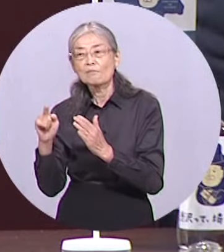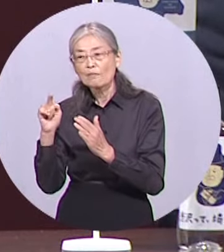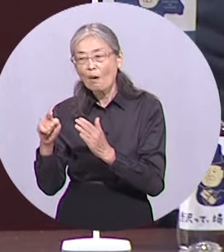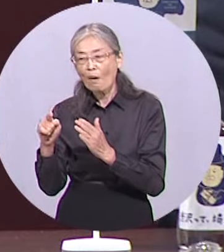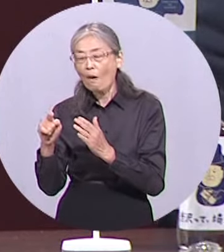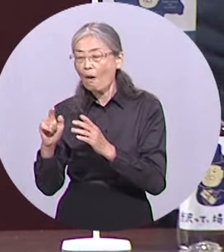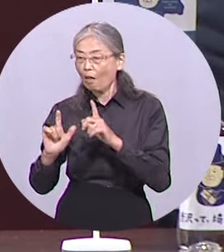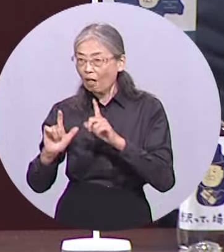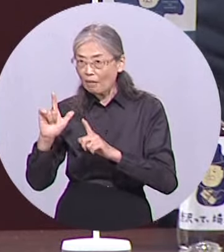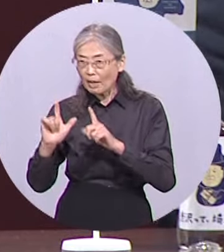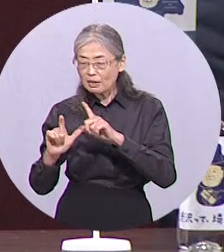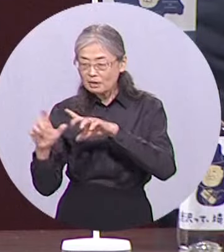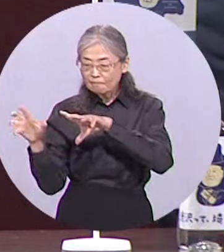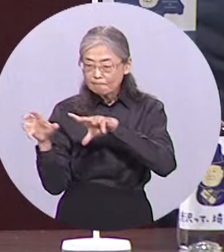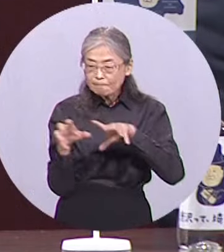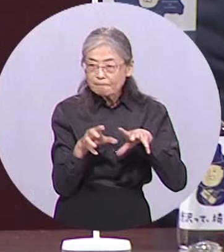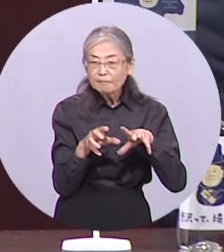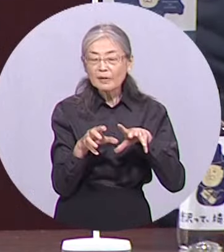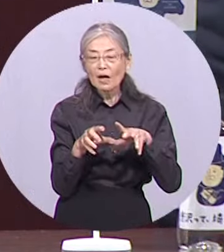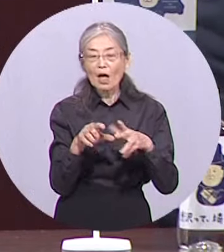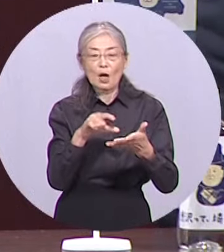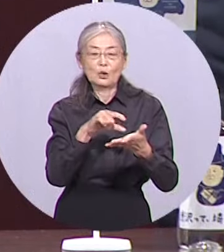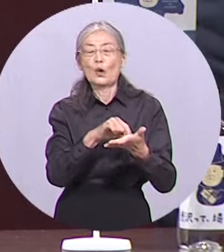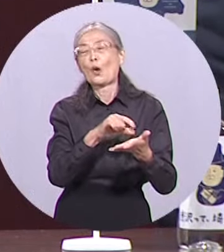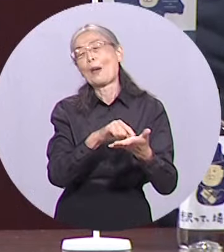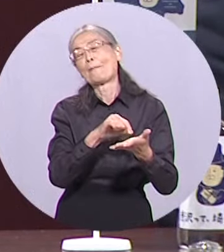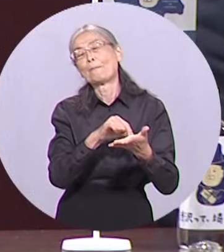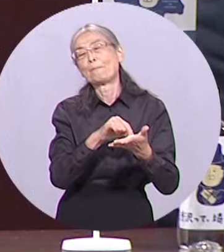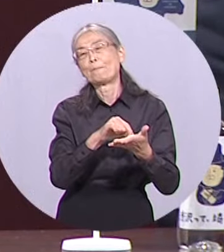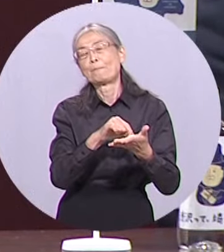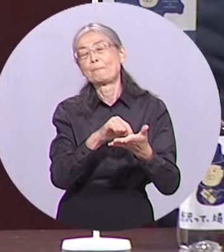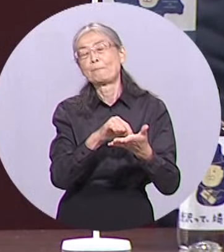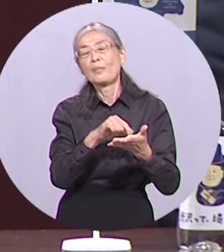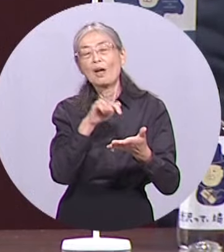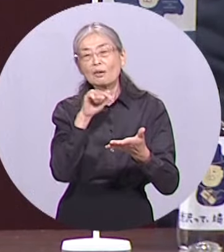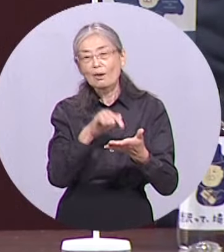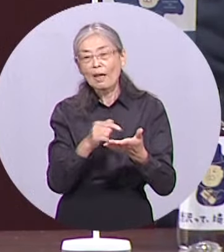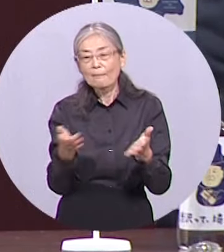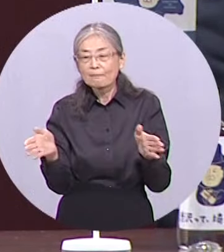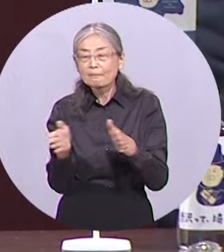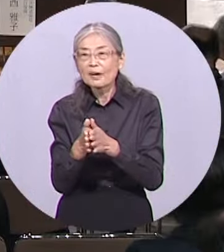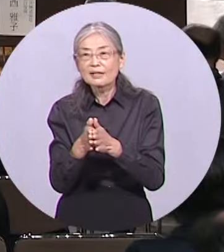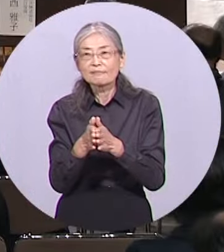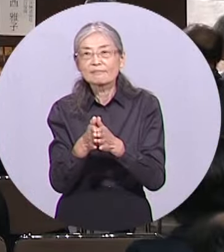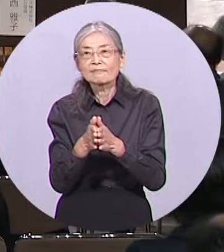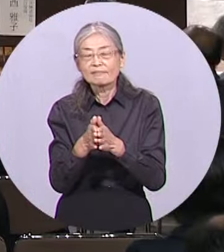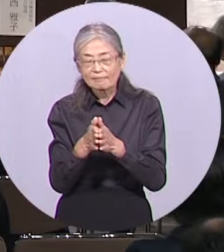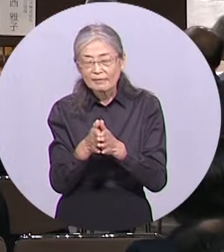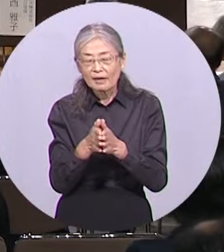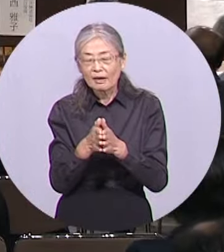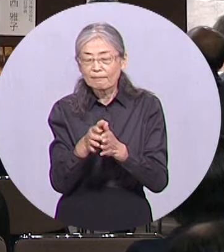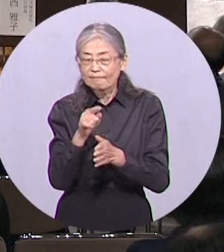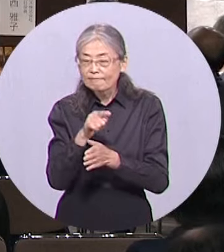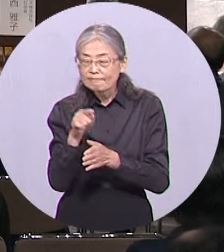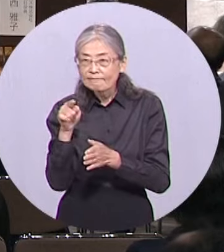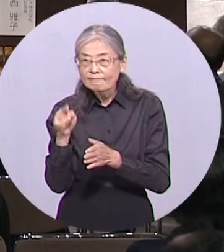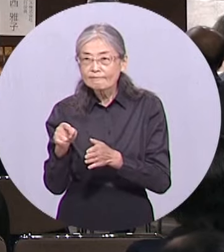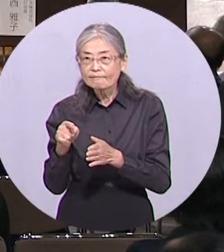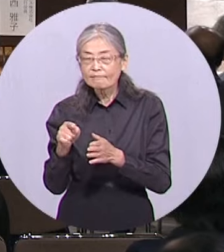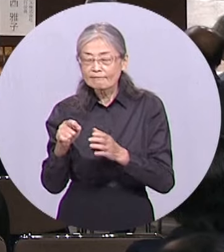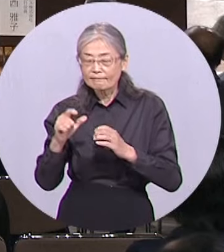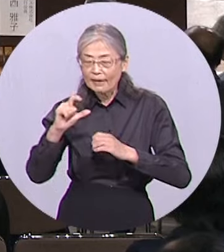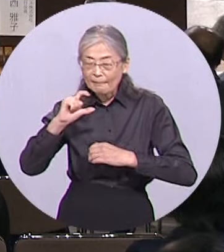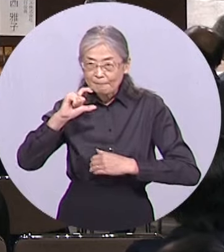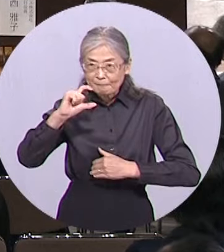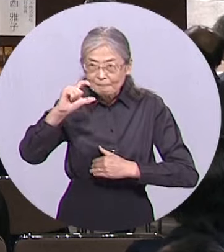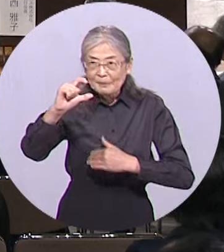形として、価値として形とするのが実はあのソロ版が象徴する、それを合わせることによってですね、それが持続可能な